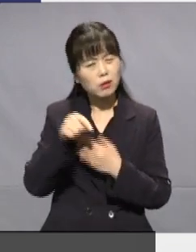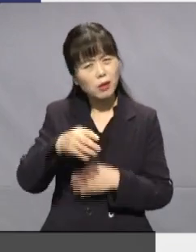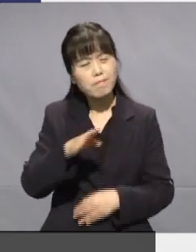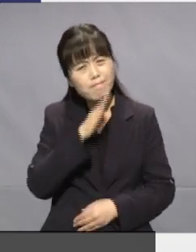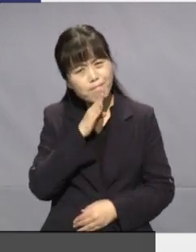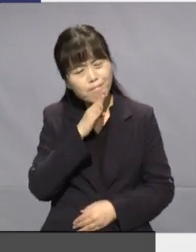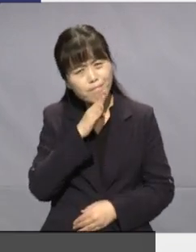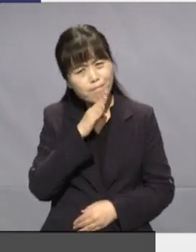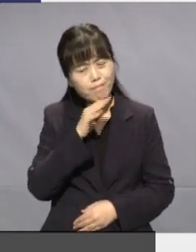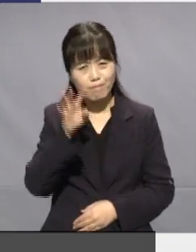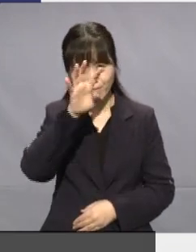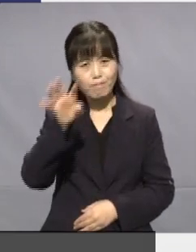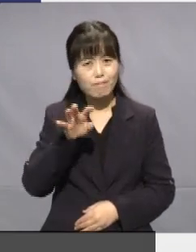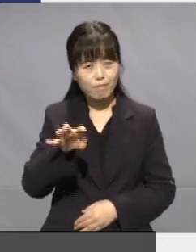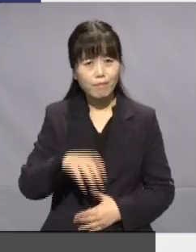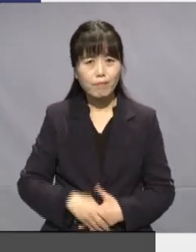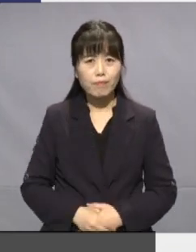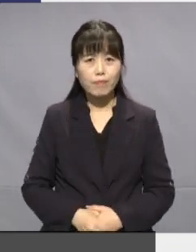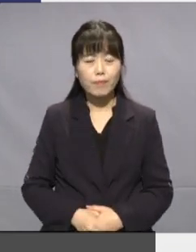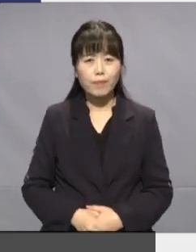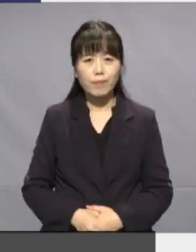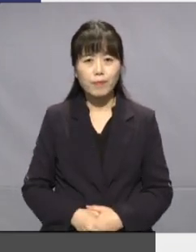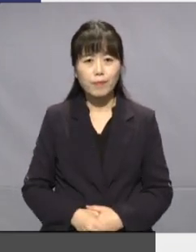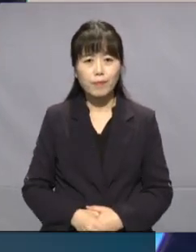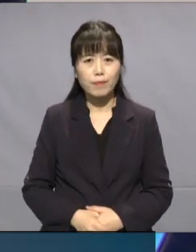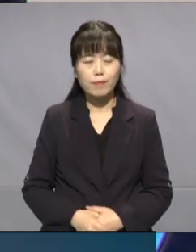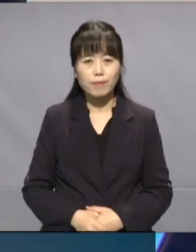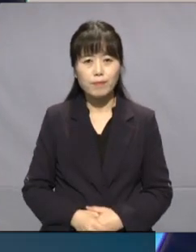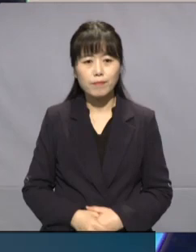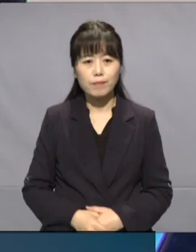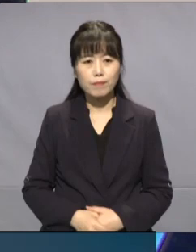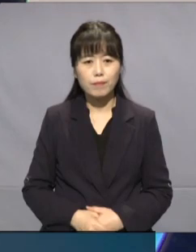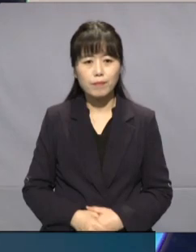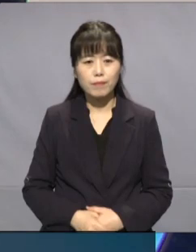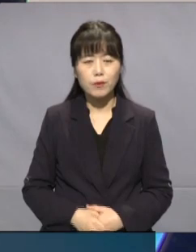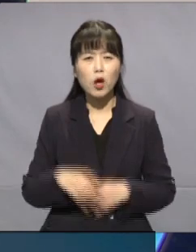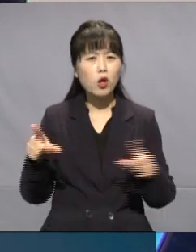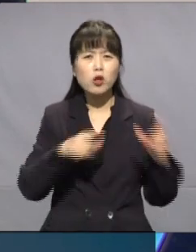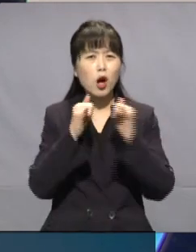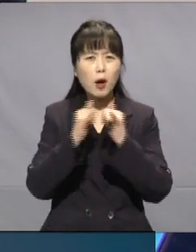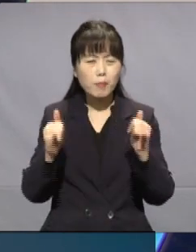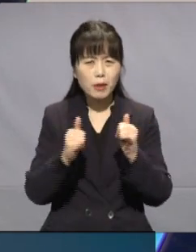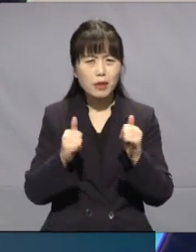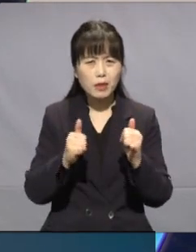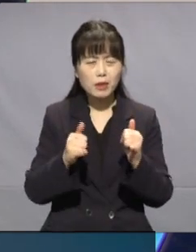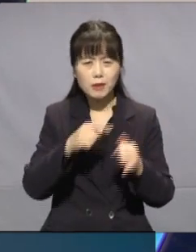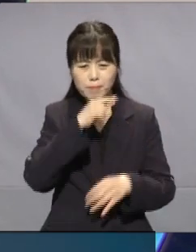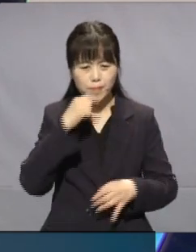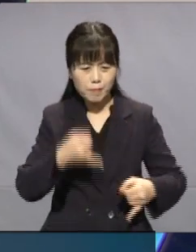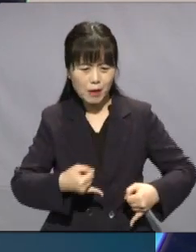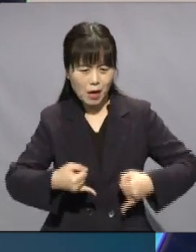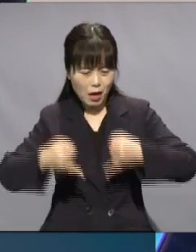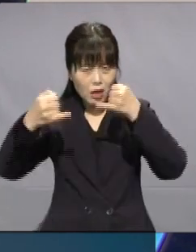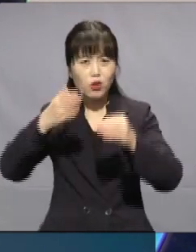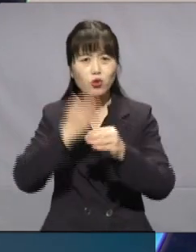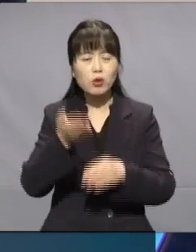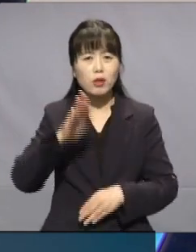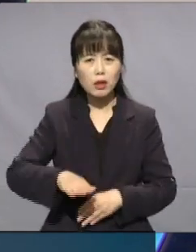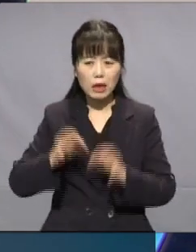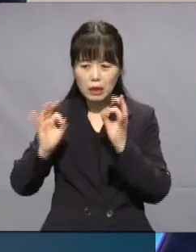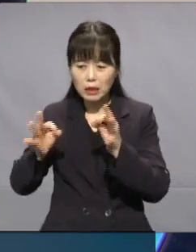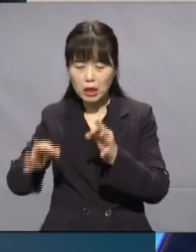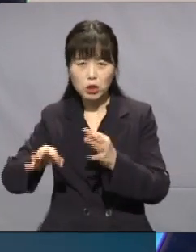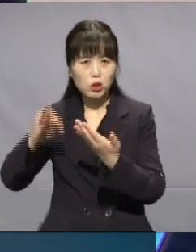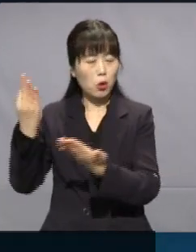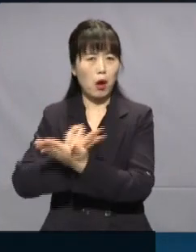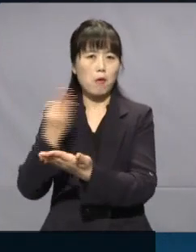상황인가 이렇게 되묻지 않을 수가 없습니다 최원장님이 어떻게 보세요 그쵸 뭐 서민들은 빚잔치하고 네 은행은 뭐 돈 전체 하는게 뭐